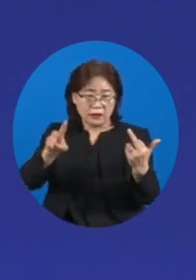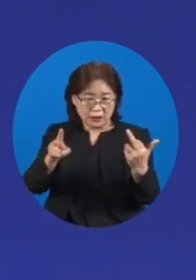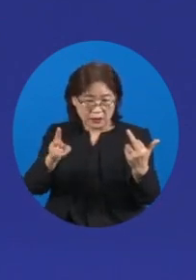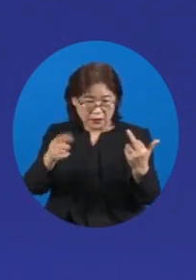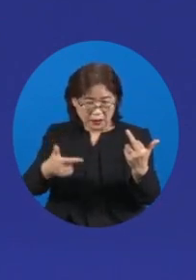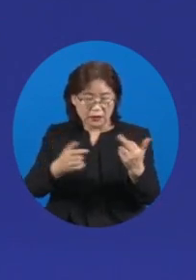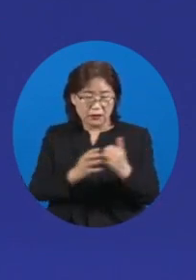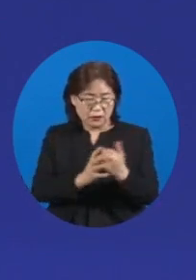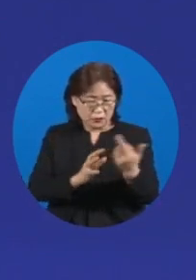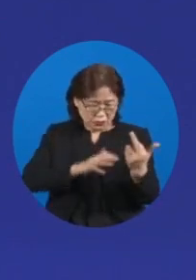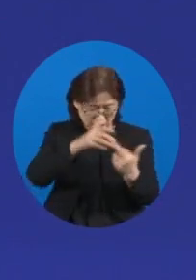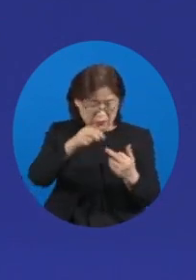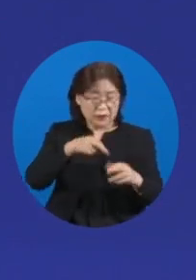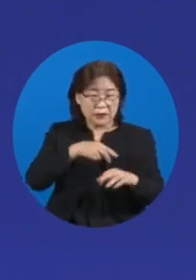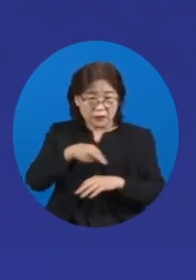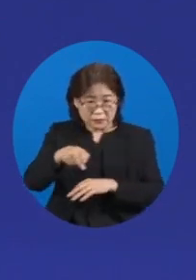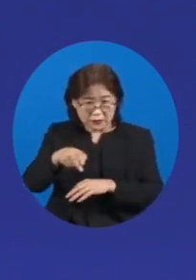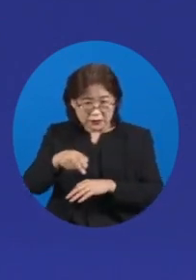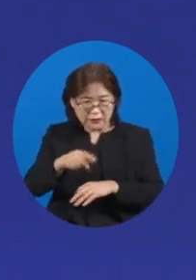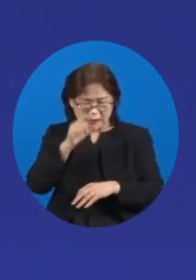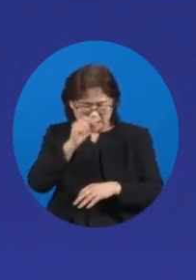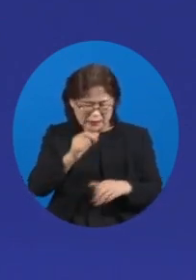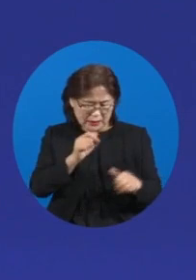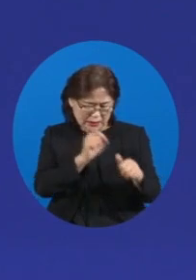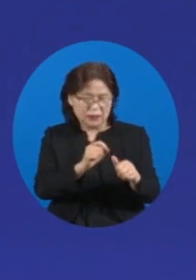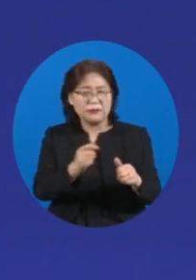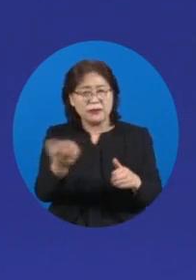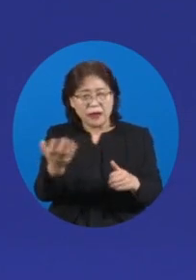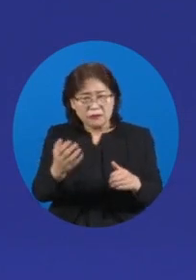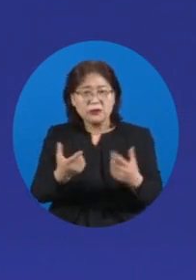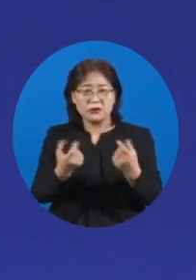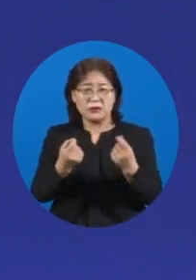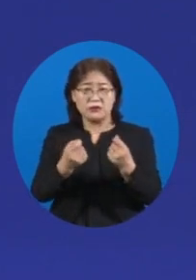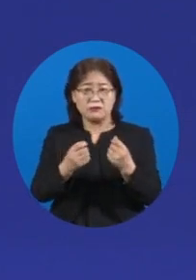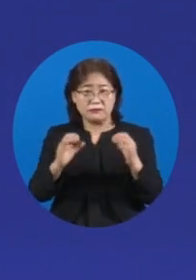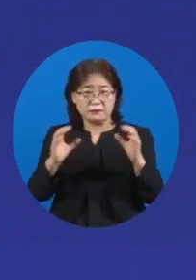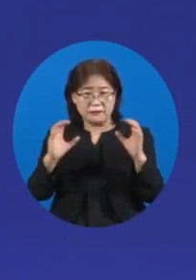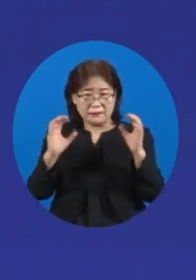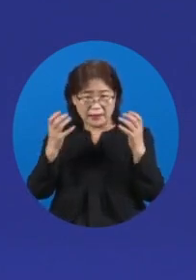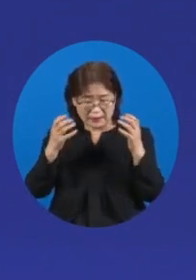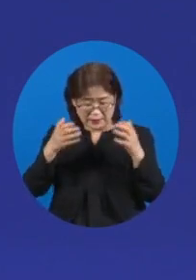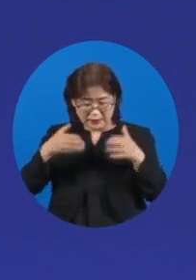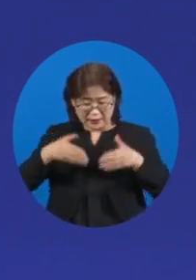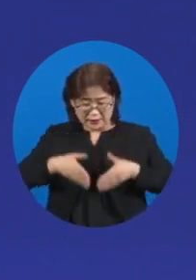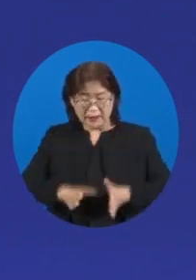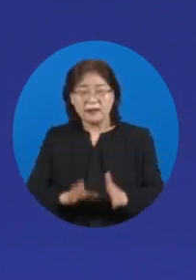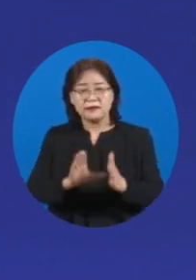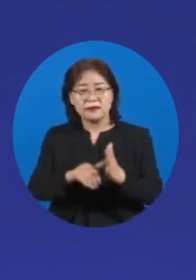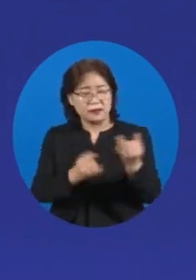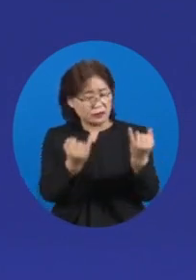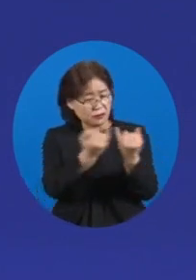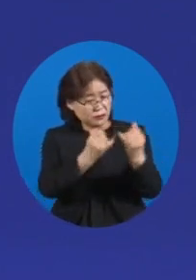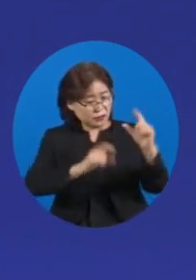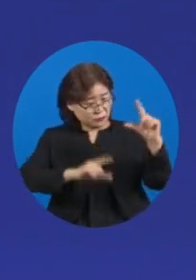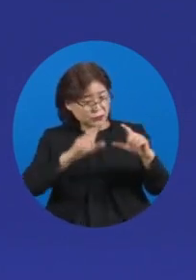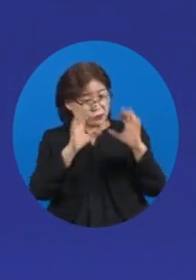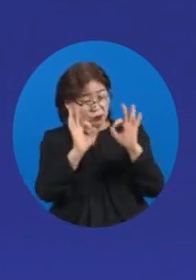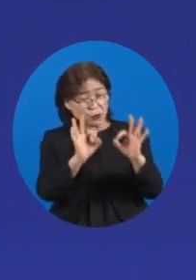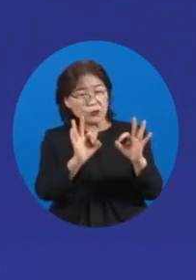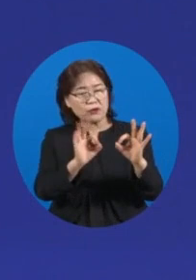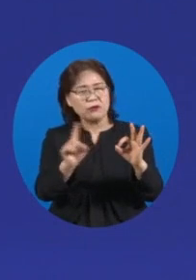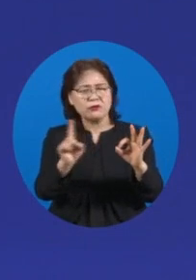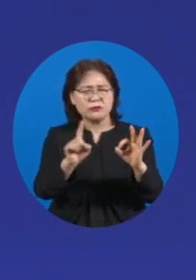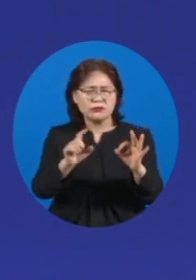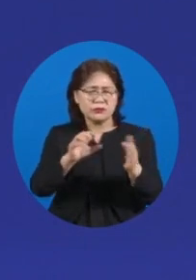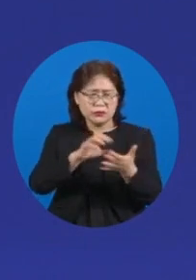고통을 느껴 뜻이 자녀를 낳을 때 여성의 신체적인 구조를 보더라도 어느